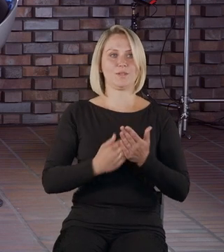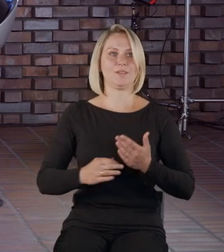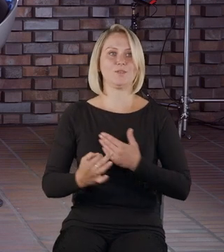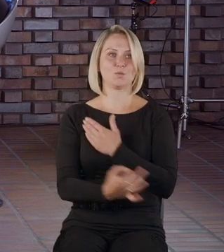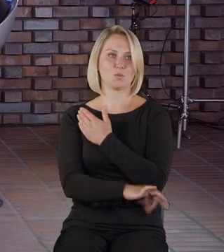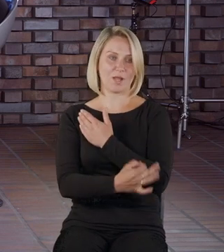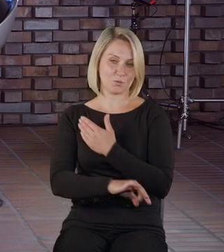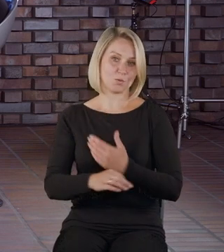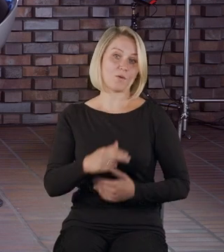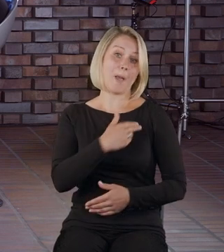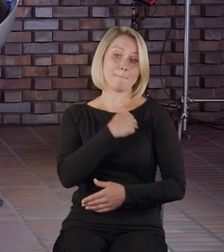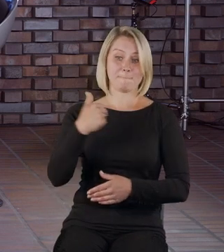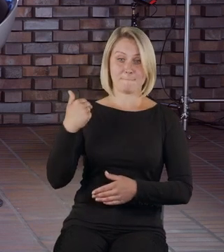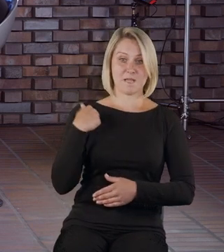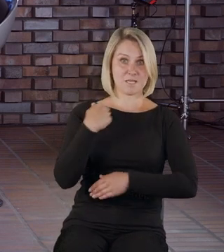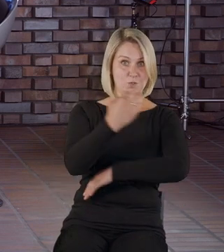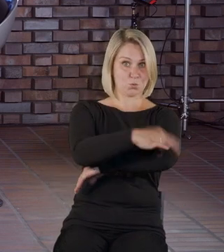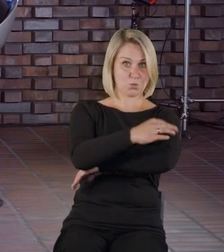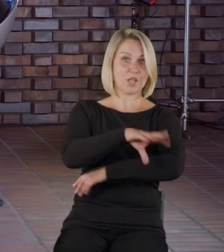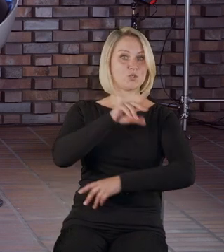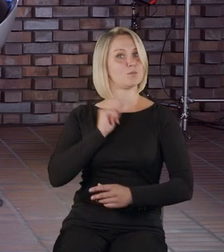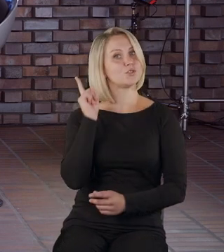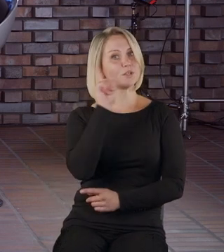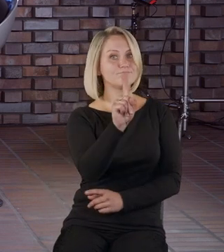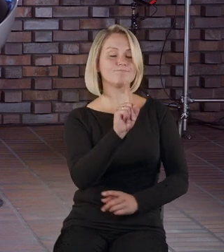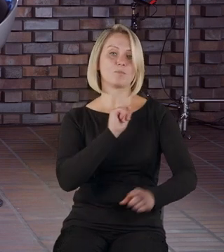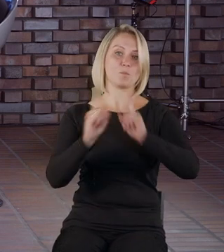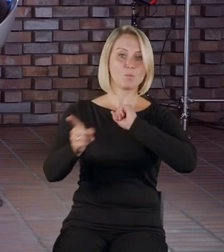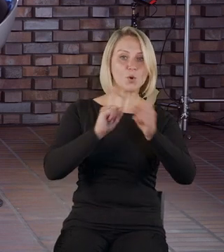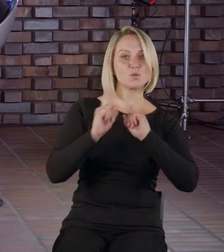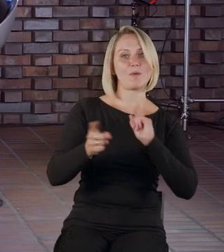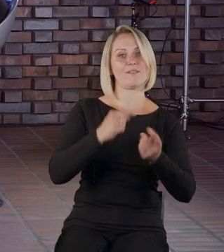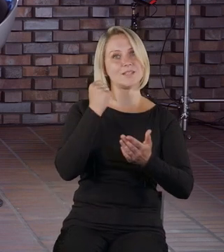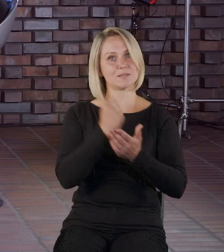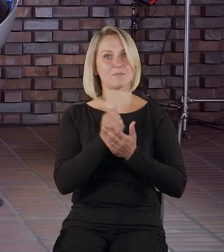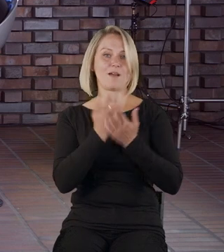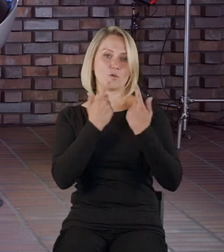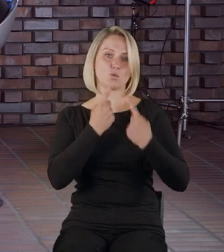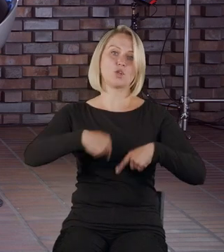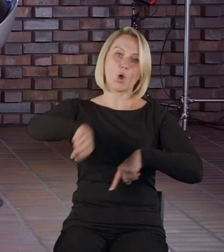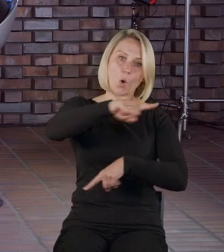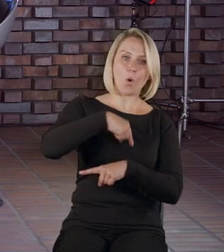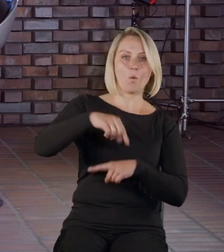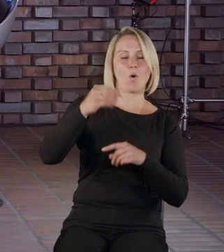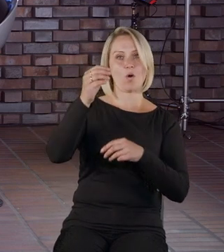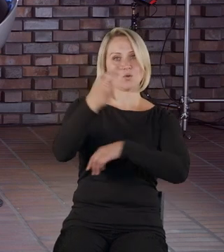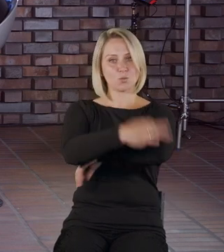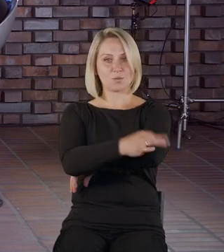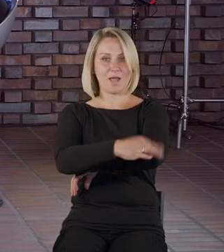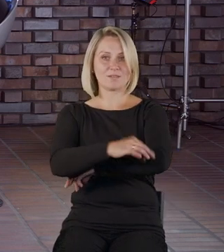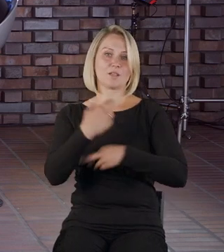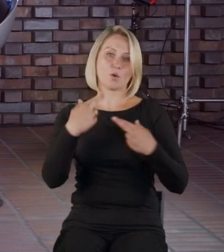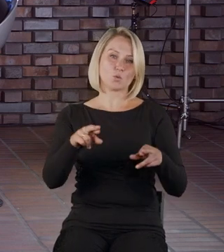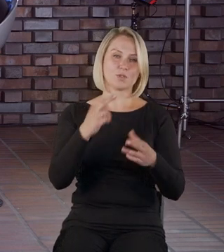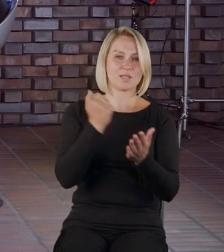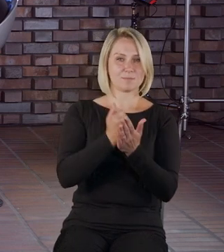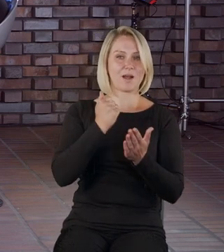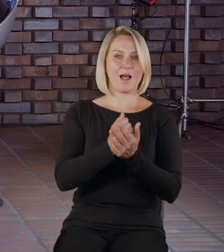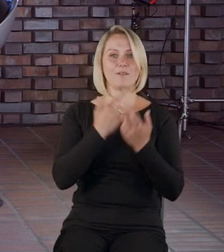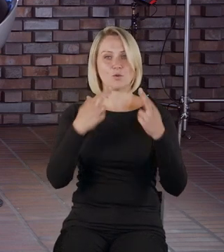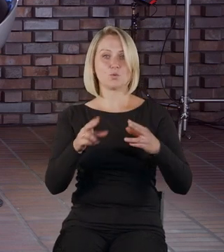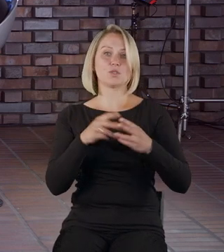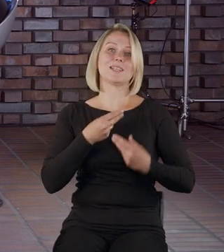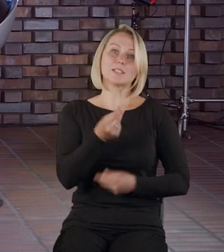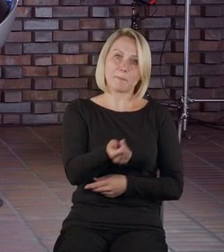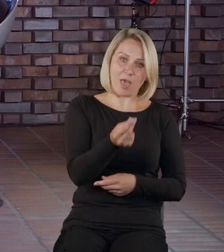miejsce, w którym my, studenci, możemy załatwić sprawy związane z kołami naukowymi i innymi organizacjami studenckimi, sprawy związane ze